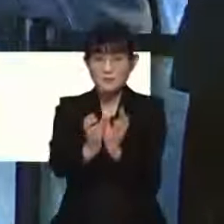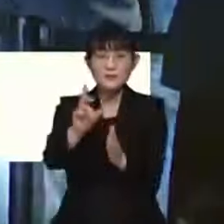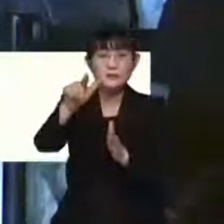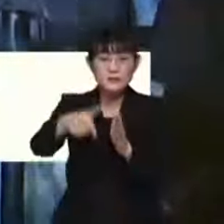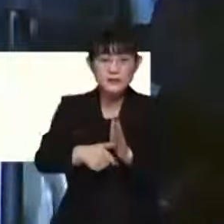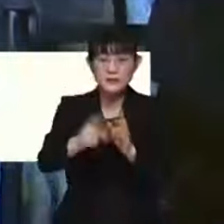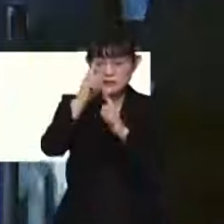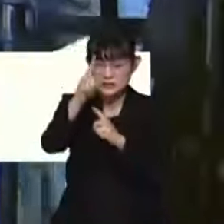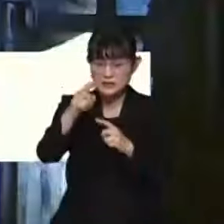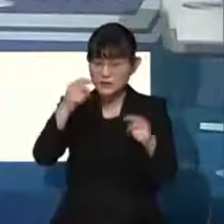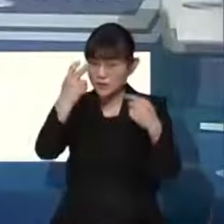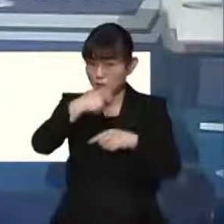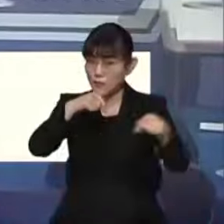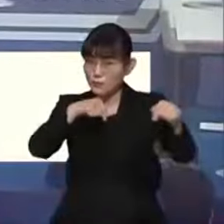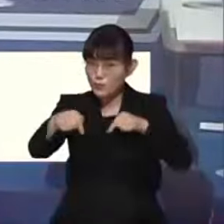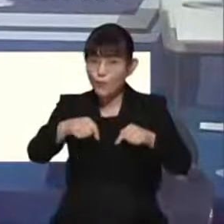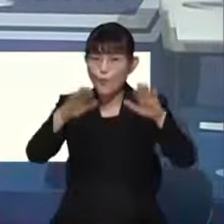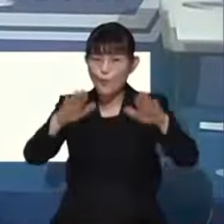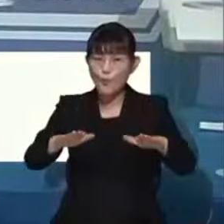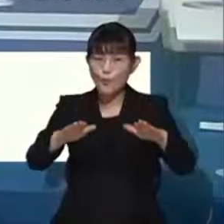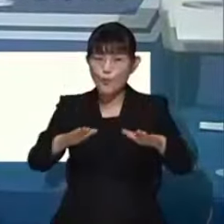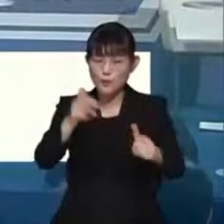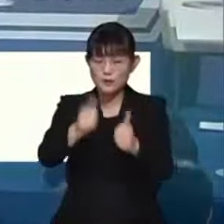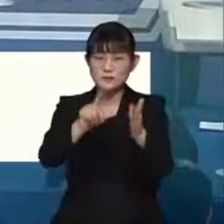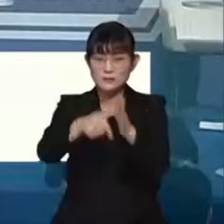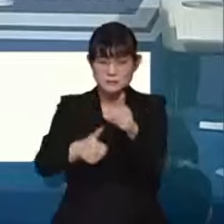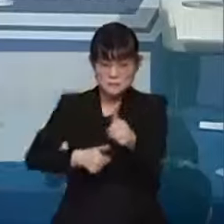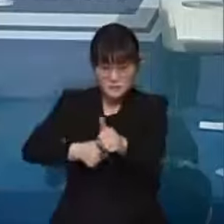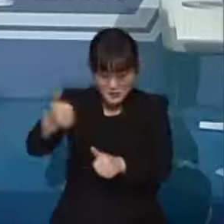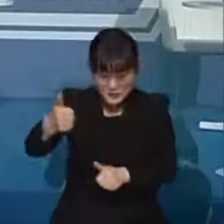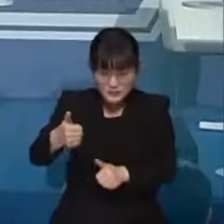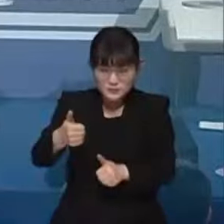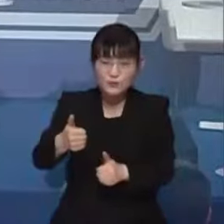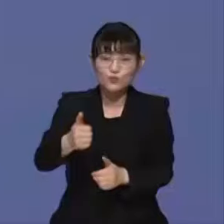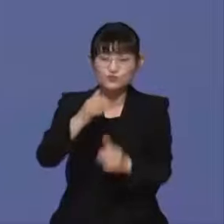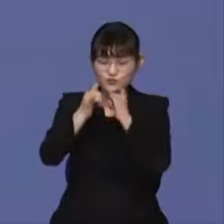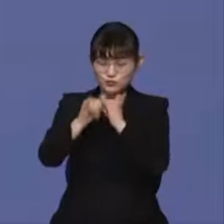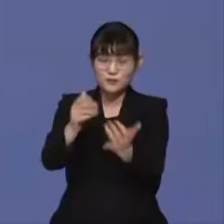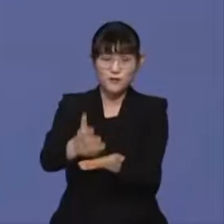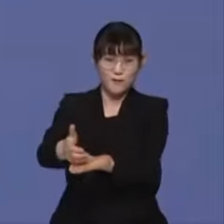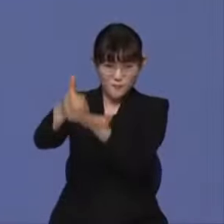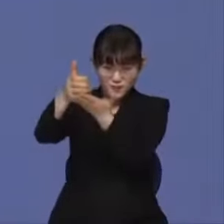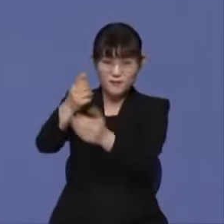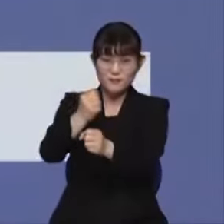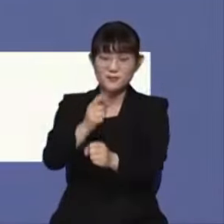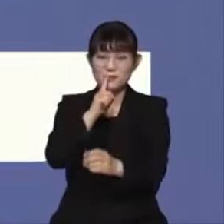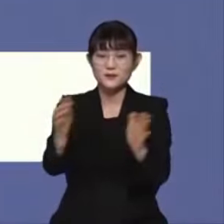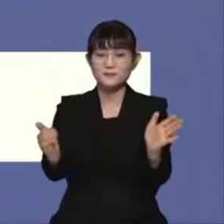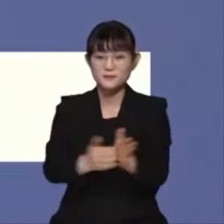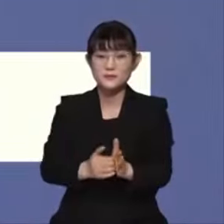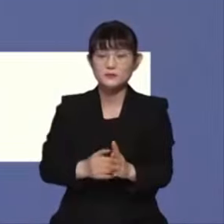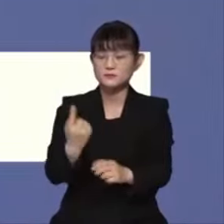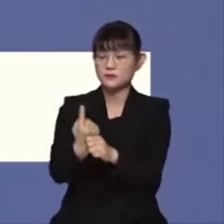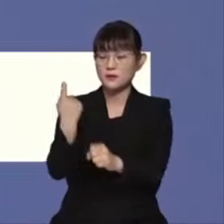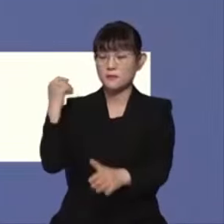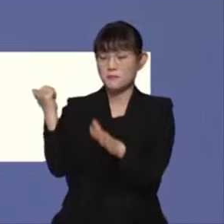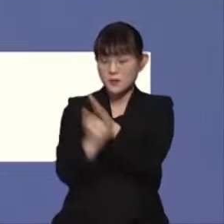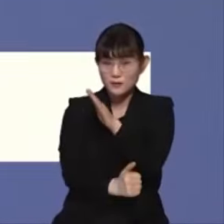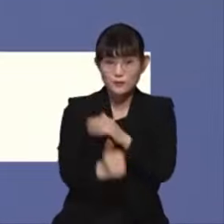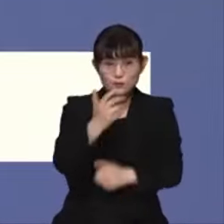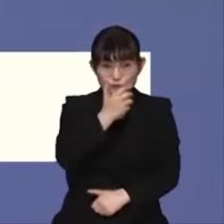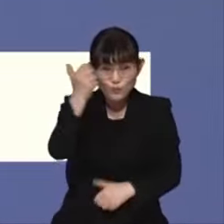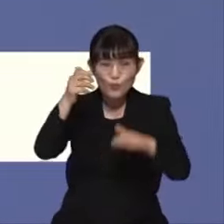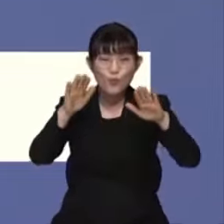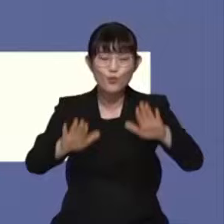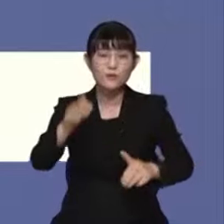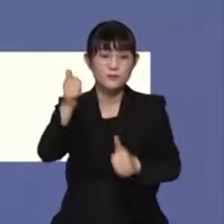이범호 감독은 올 시즌 반드시 우승컵을 들어올리겠다고 강조했습니다. 저희가 작년에 이루지 못했던 꿈을 꼭